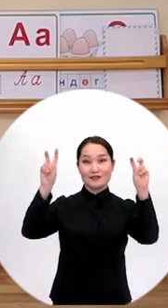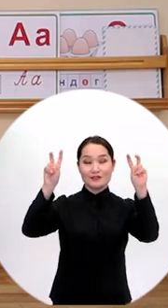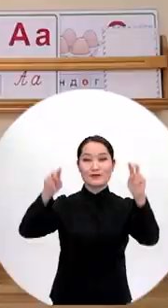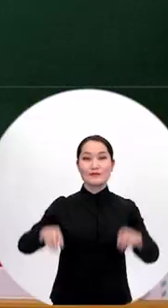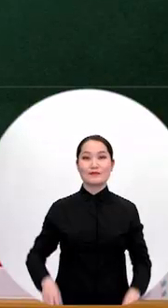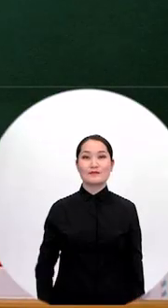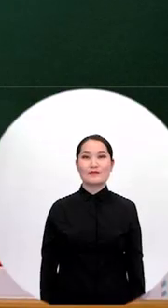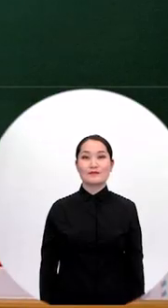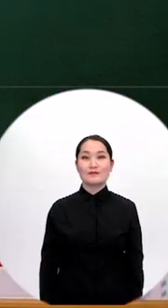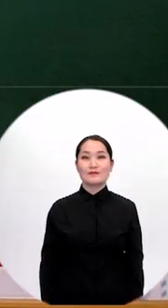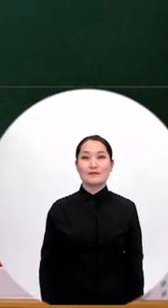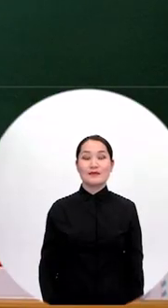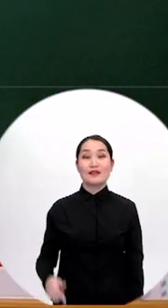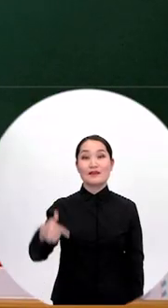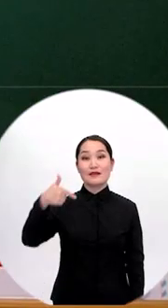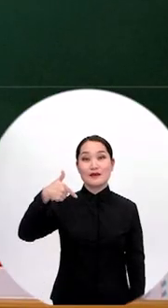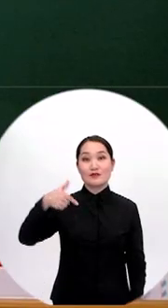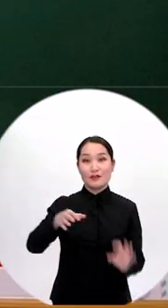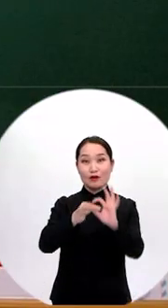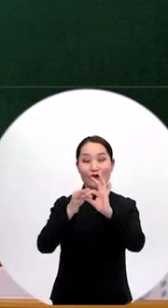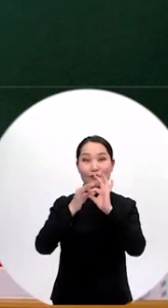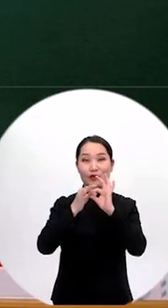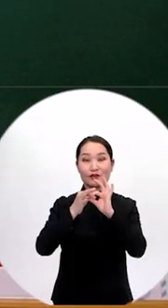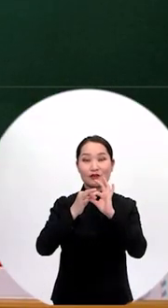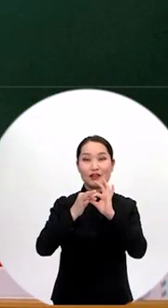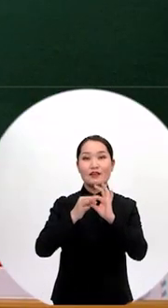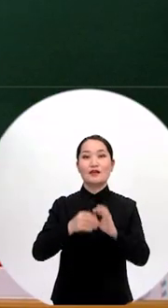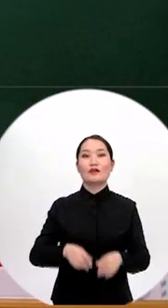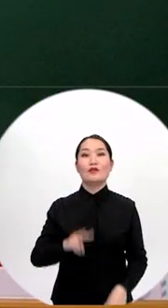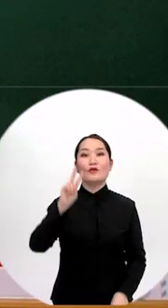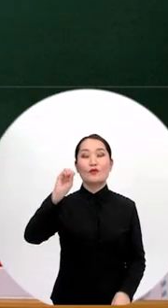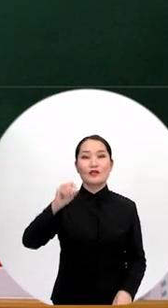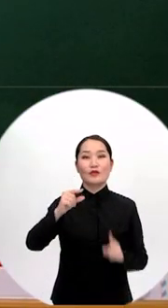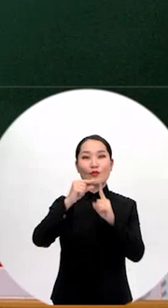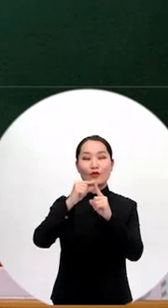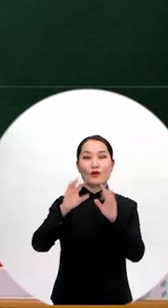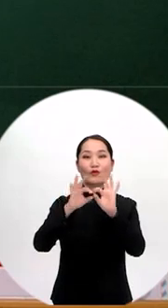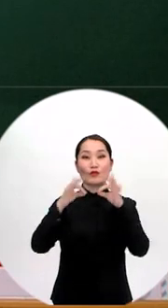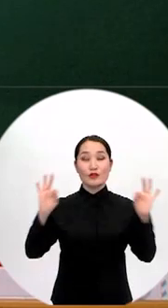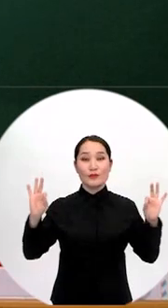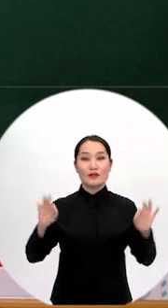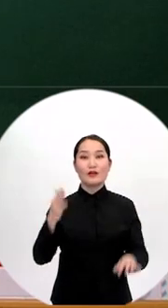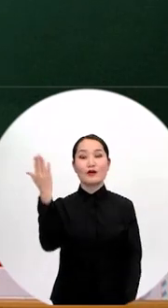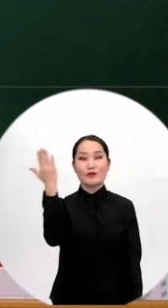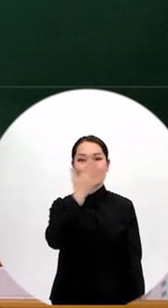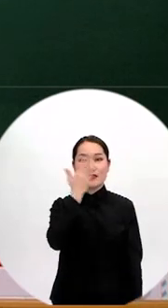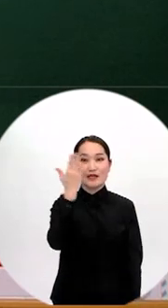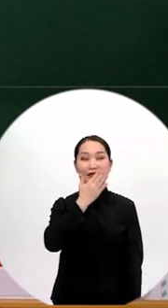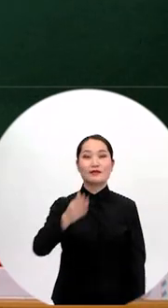бүгдээрээ г аваагаа экшиг үсгээр амлиулж үй, үг, өгүүлбэр унших